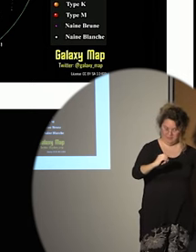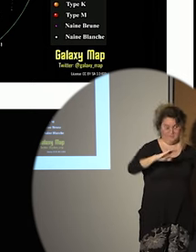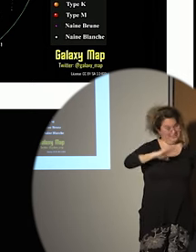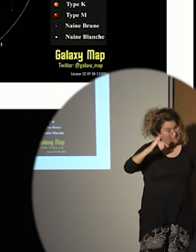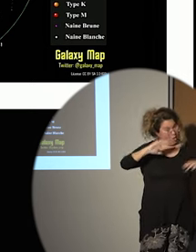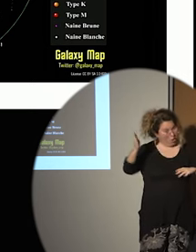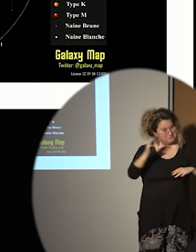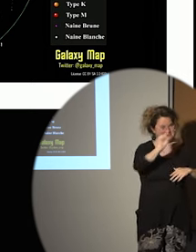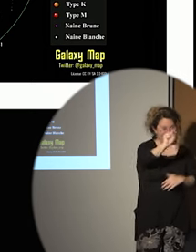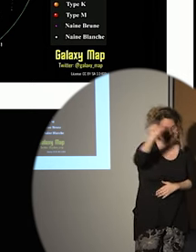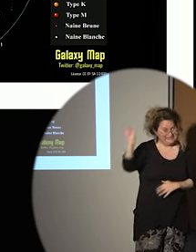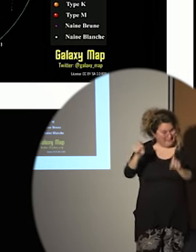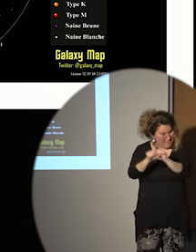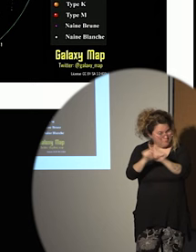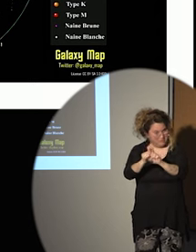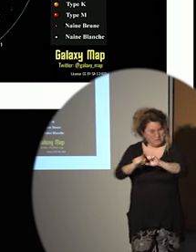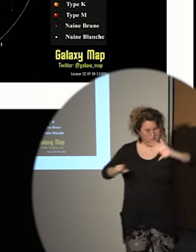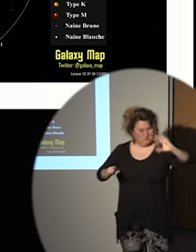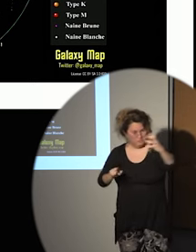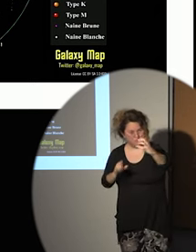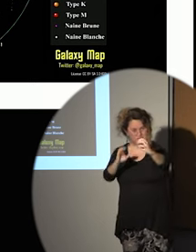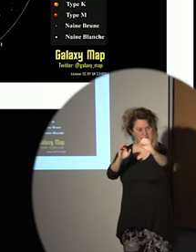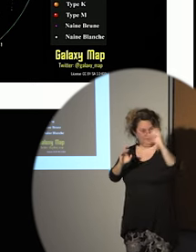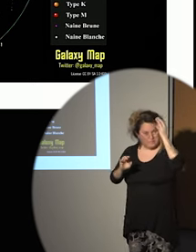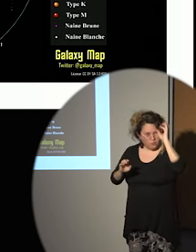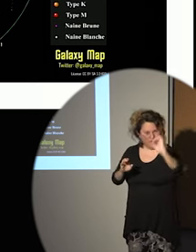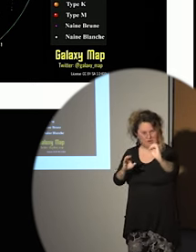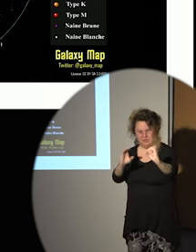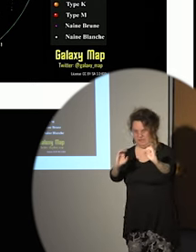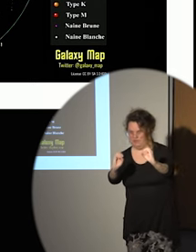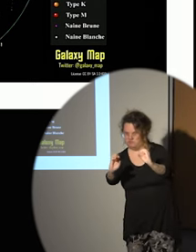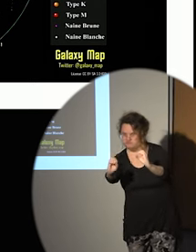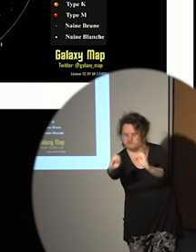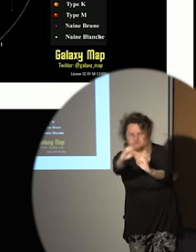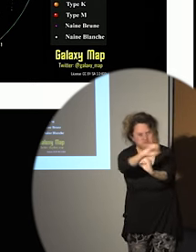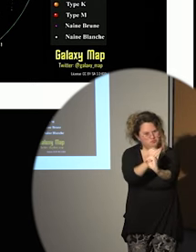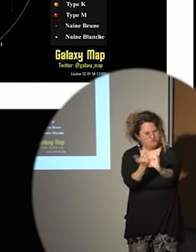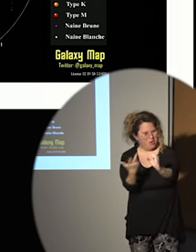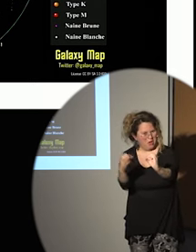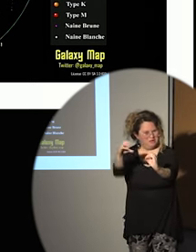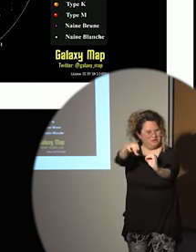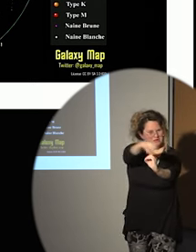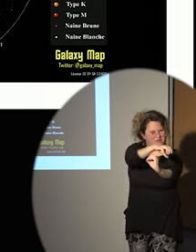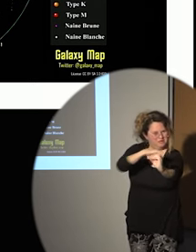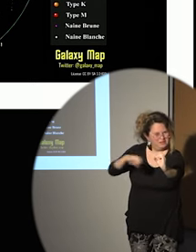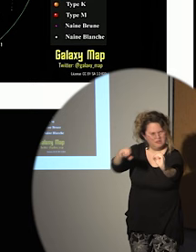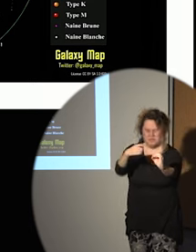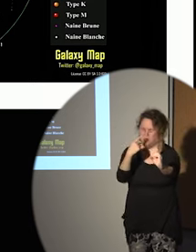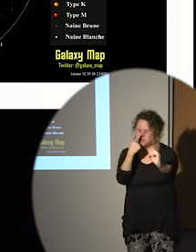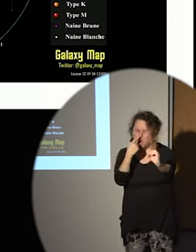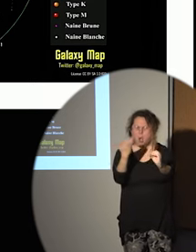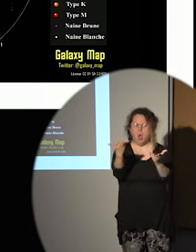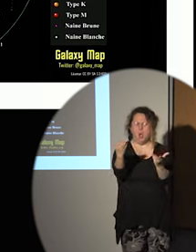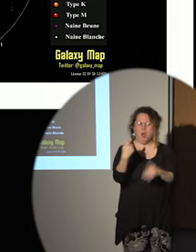planètes. Et on pourrait se dire, elles ne sont pas si loin de nous. Sauf que, à la vitesse de Voyager, il